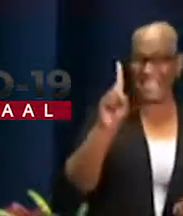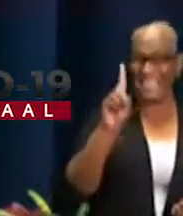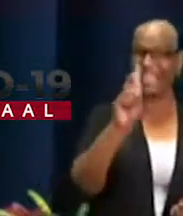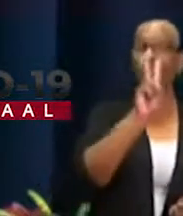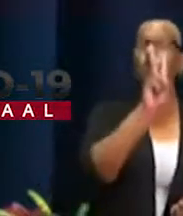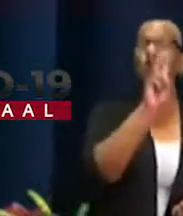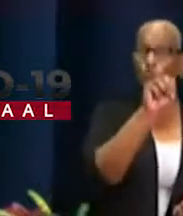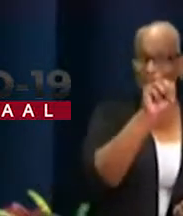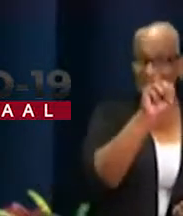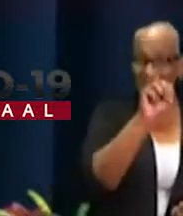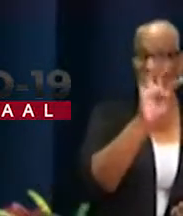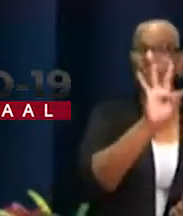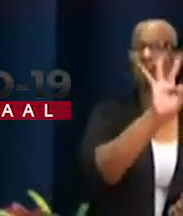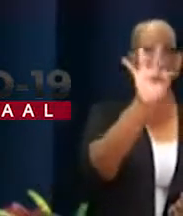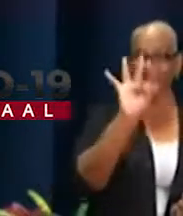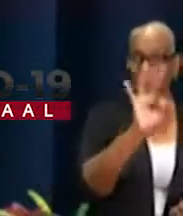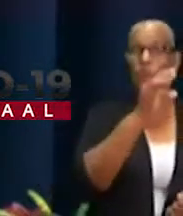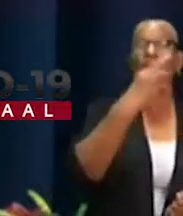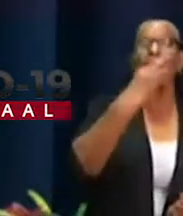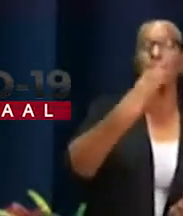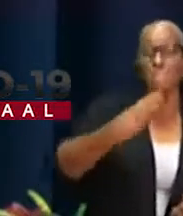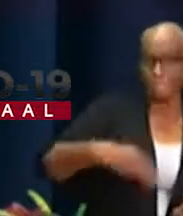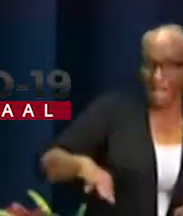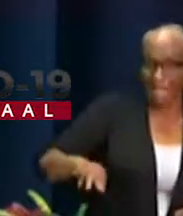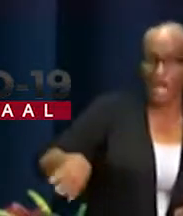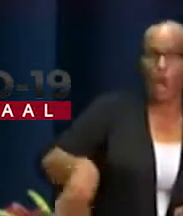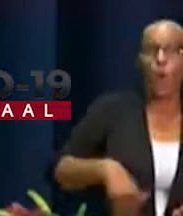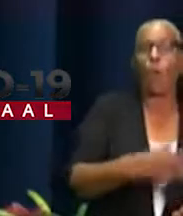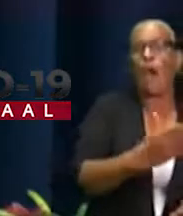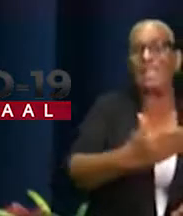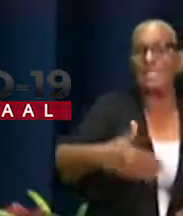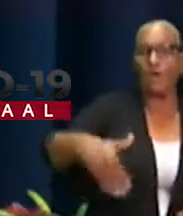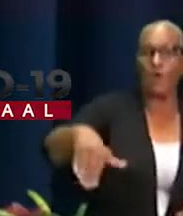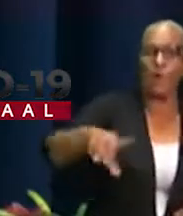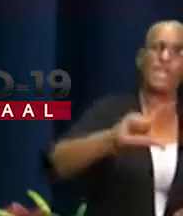maandag, is het uitgaansverbod